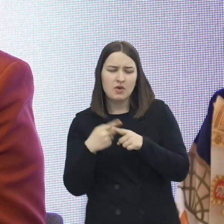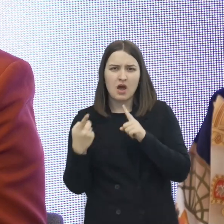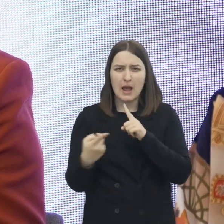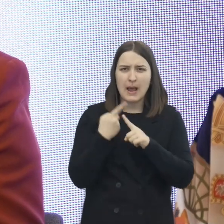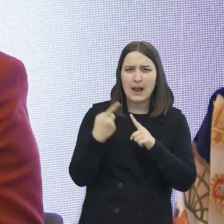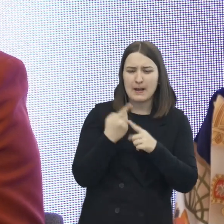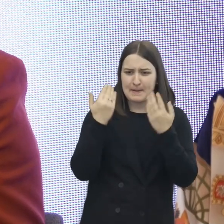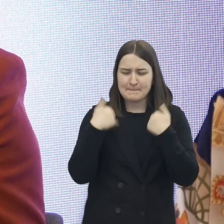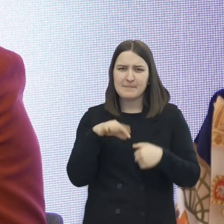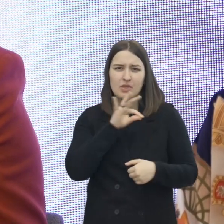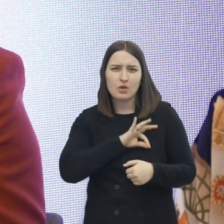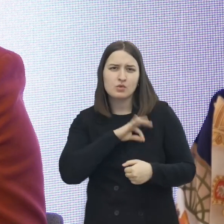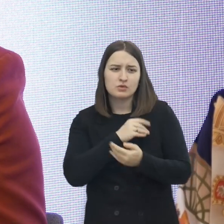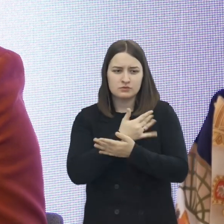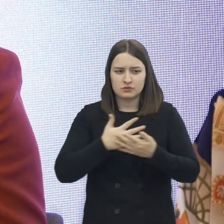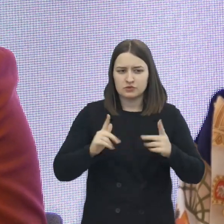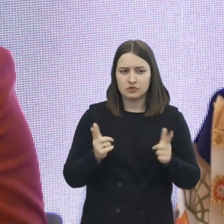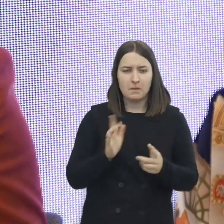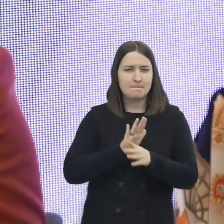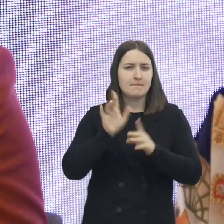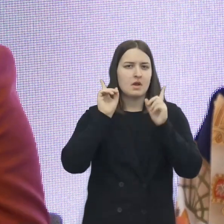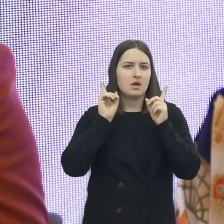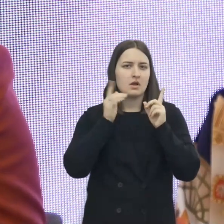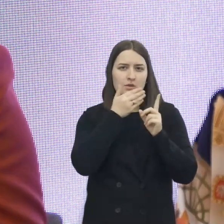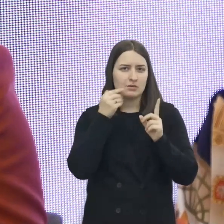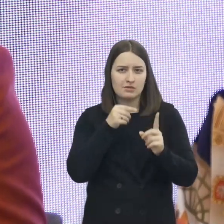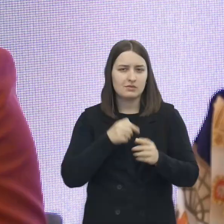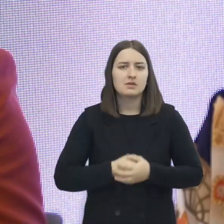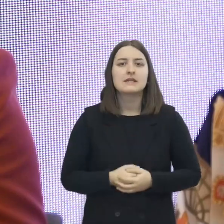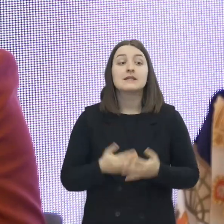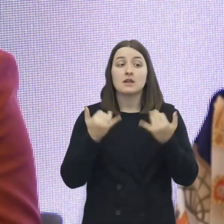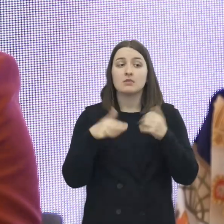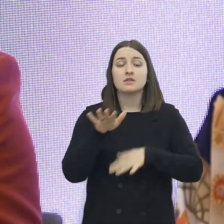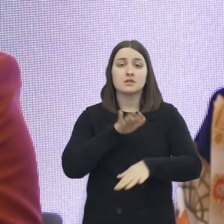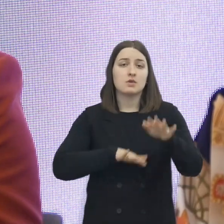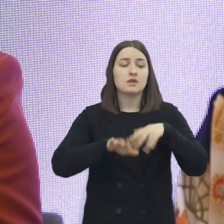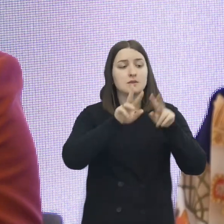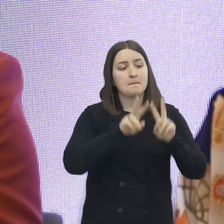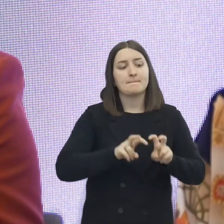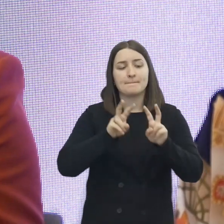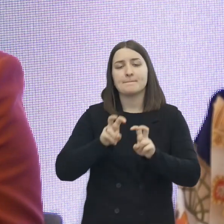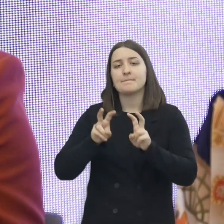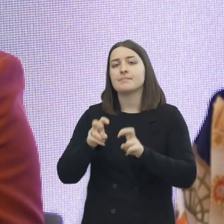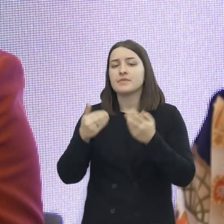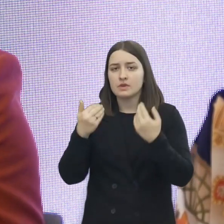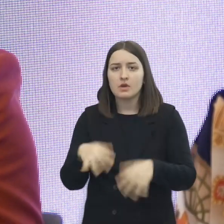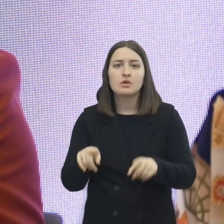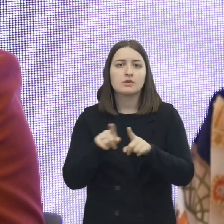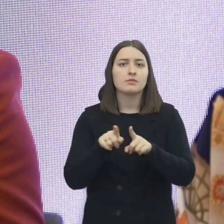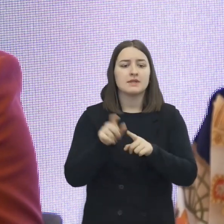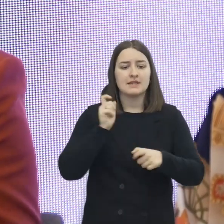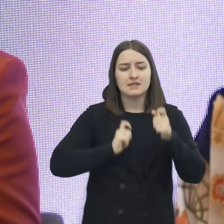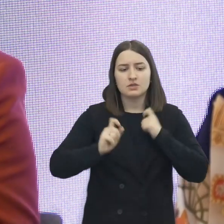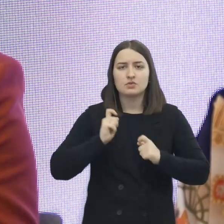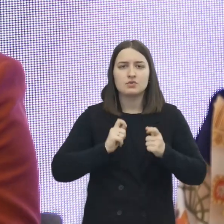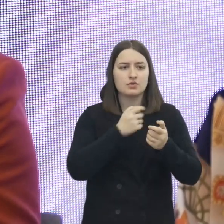pilnai apsaugoti. Tai mes tas situacijas jau dabar tyriame, teikiame įstaigoms rekomendacijas, sakome, kad